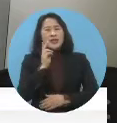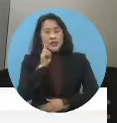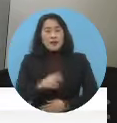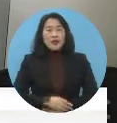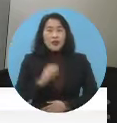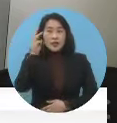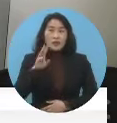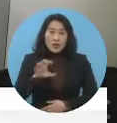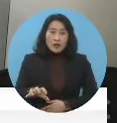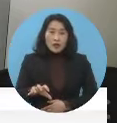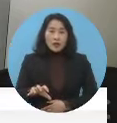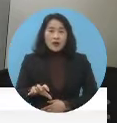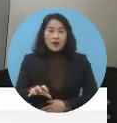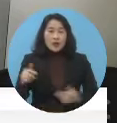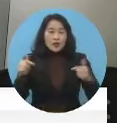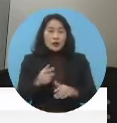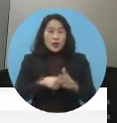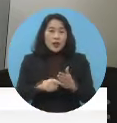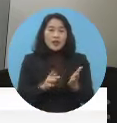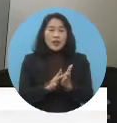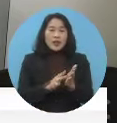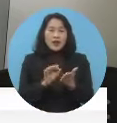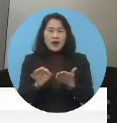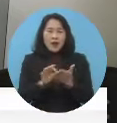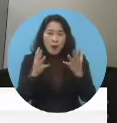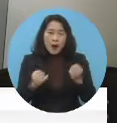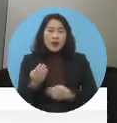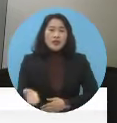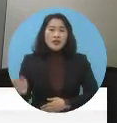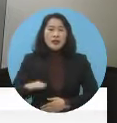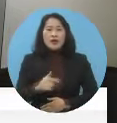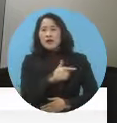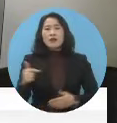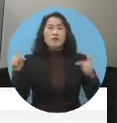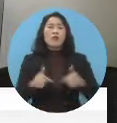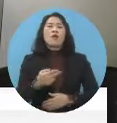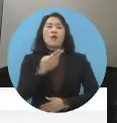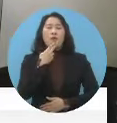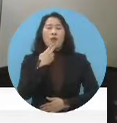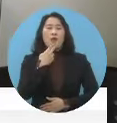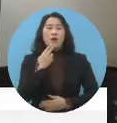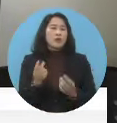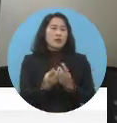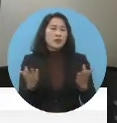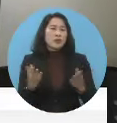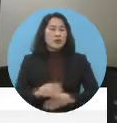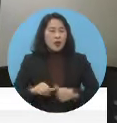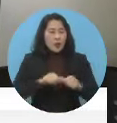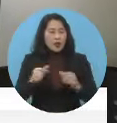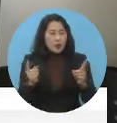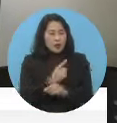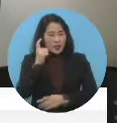어 광주에서 어 좋다는 약은 다 쓰는데 이렇게 큰 변화가 없어서 지나 라트비아 는